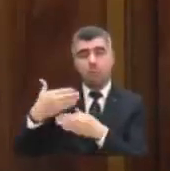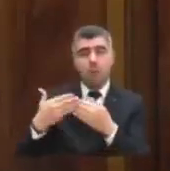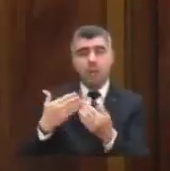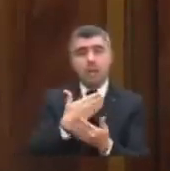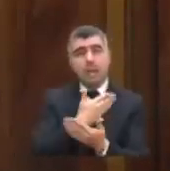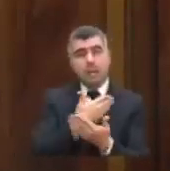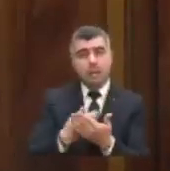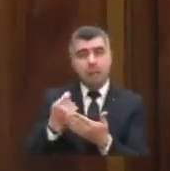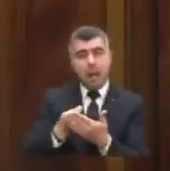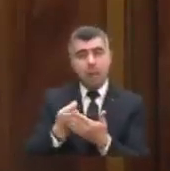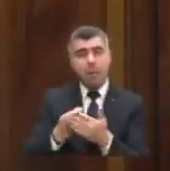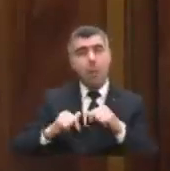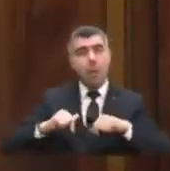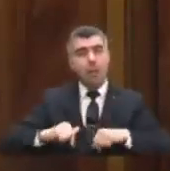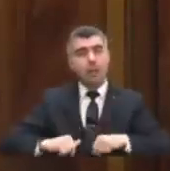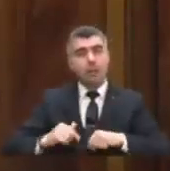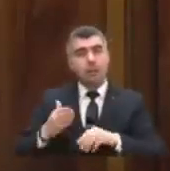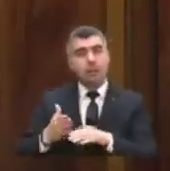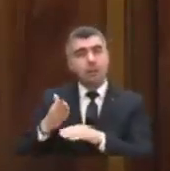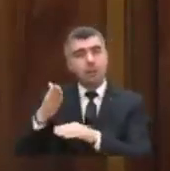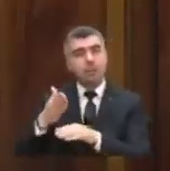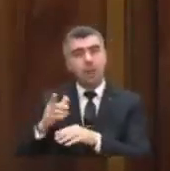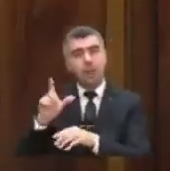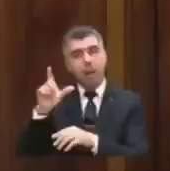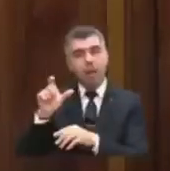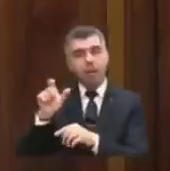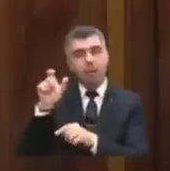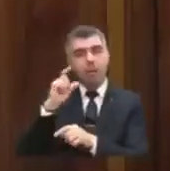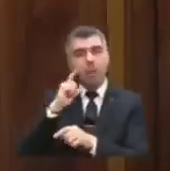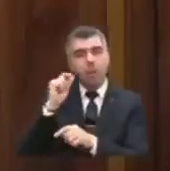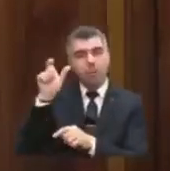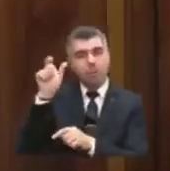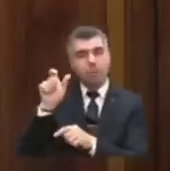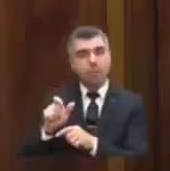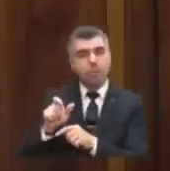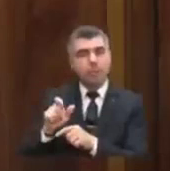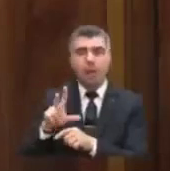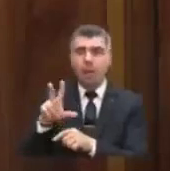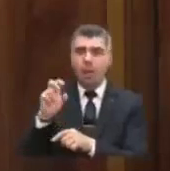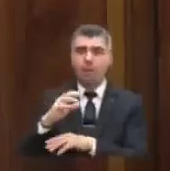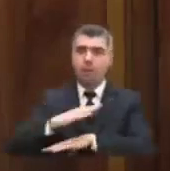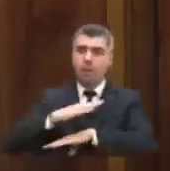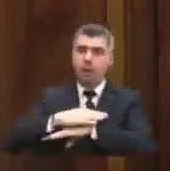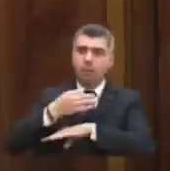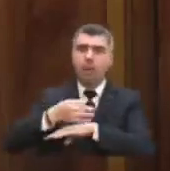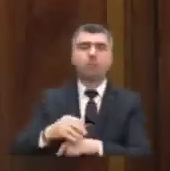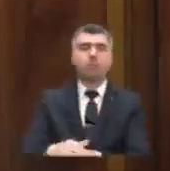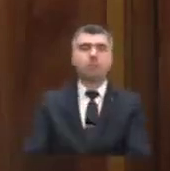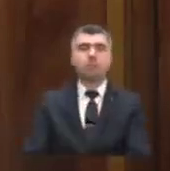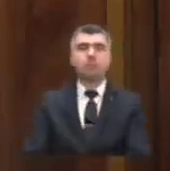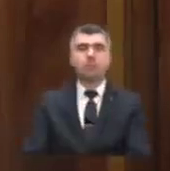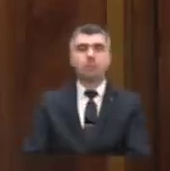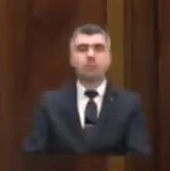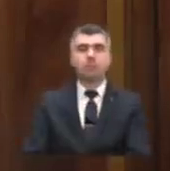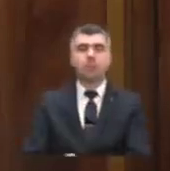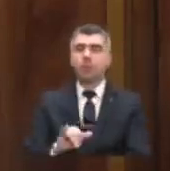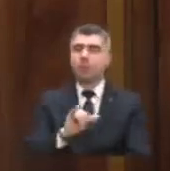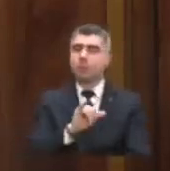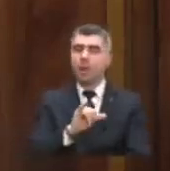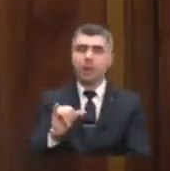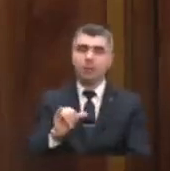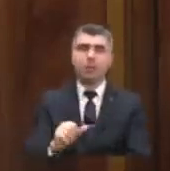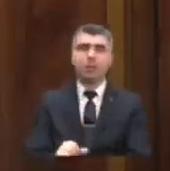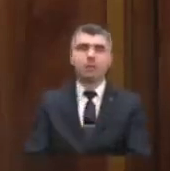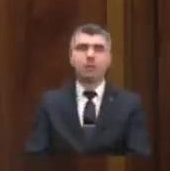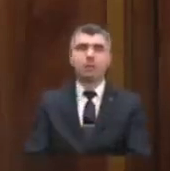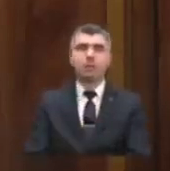مشى وزير، رجل محترم. أنا كيظهر لي بكل صراحة زعما لا حاجة إلى